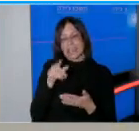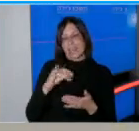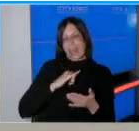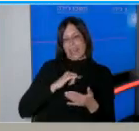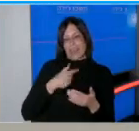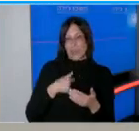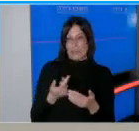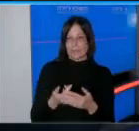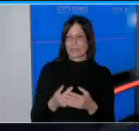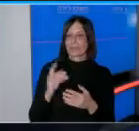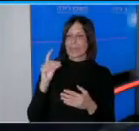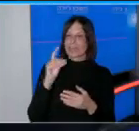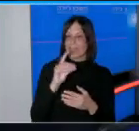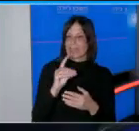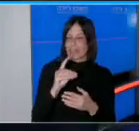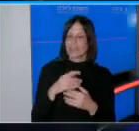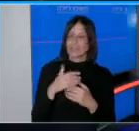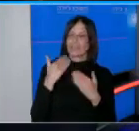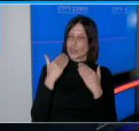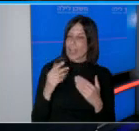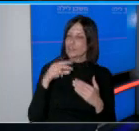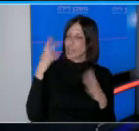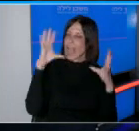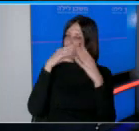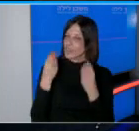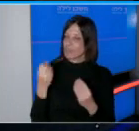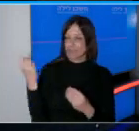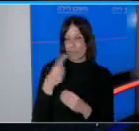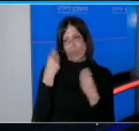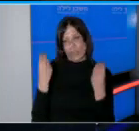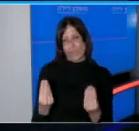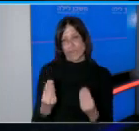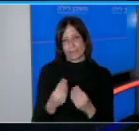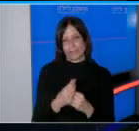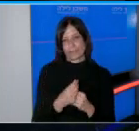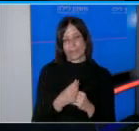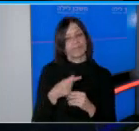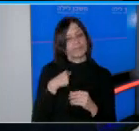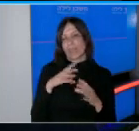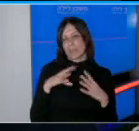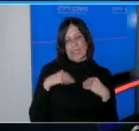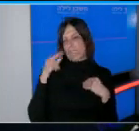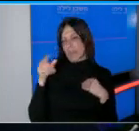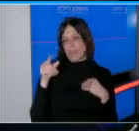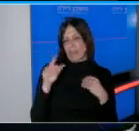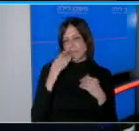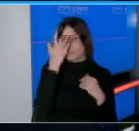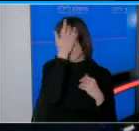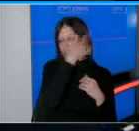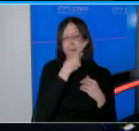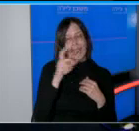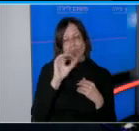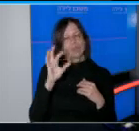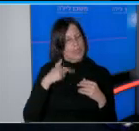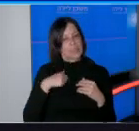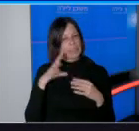אני מסכים. דינה דיין, תנועת הפריפריות, תודה רבה לך, שיהיה לך ערב טוב, שבוע טוב. גם לכם. תשמע, אני מסכימה איתה ב-100%. גם אני מסכים איתה ב-100%.